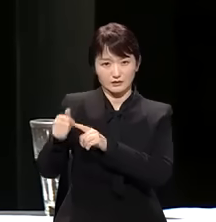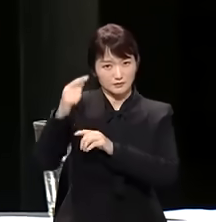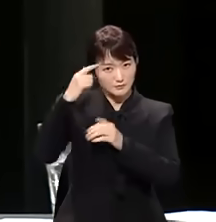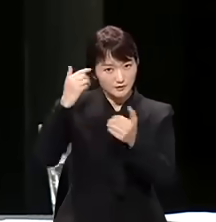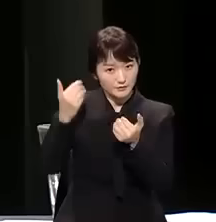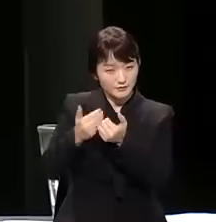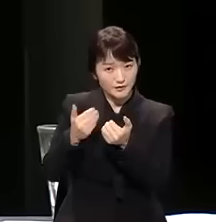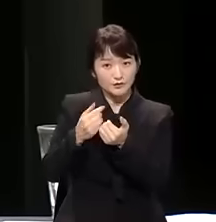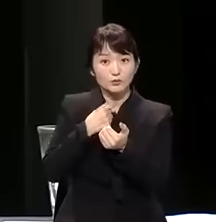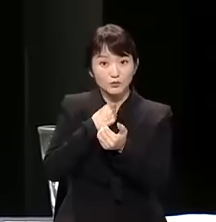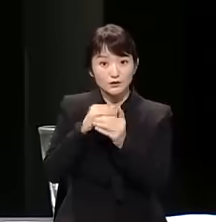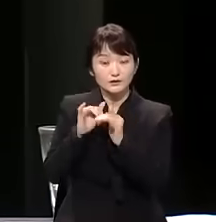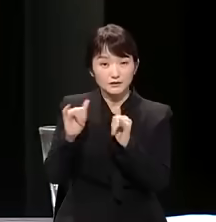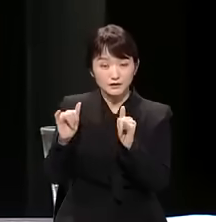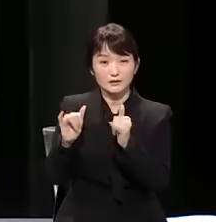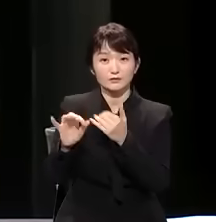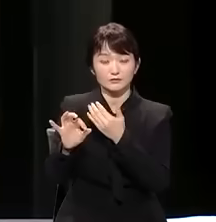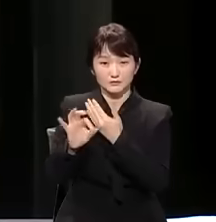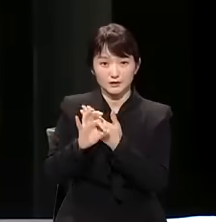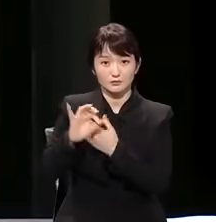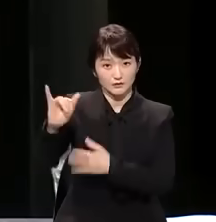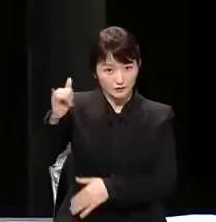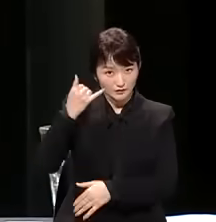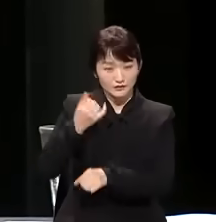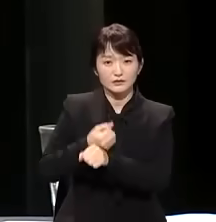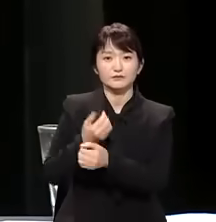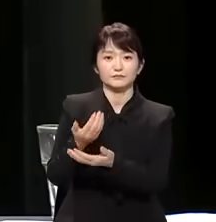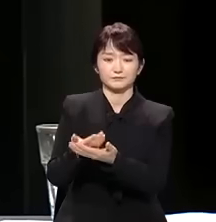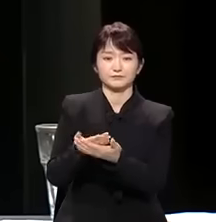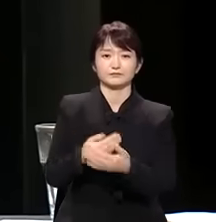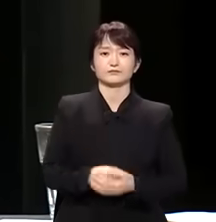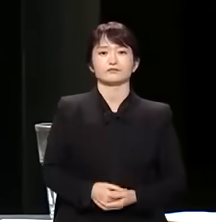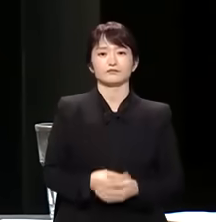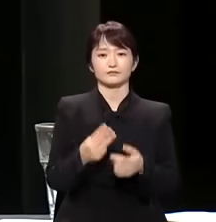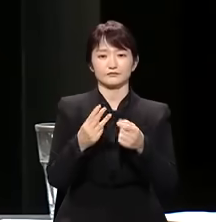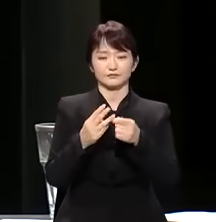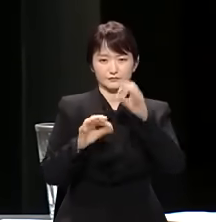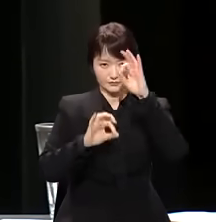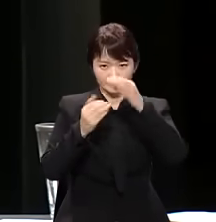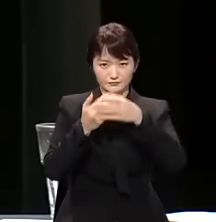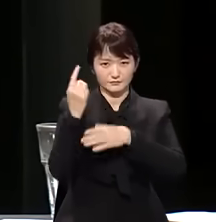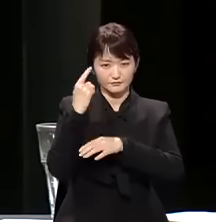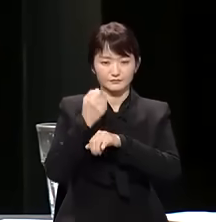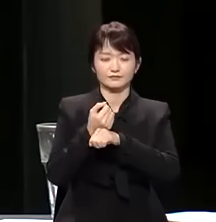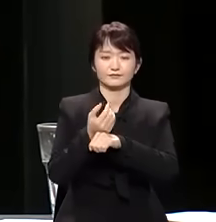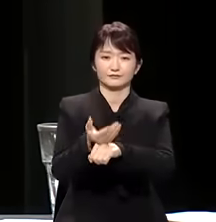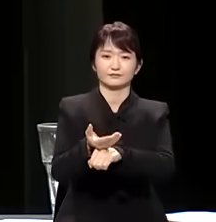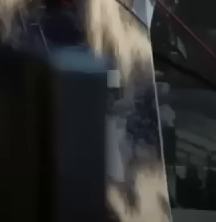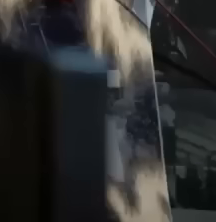하고 싶은게 있으면 뭐 연락을 주십시오 자 일단이 정도로 정리하고요 세 번째 사건